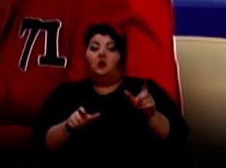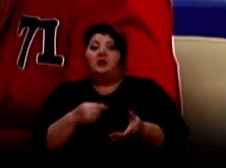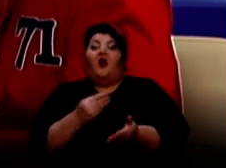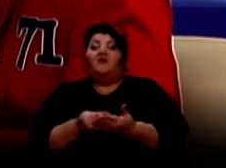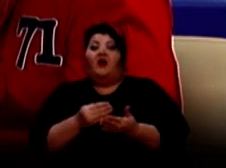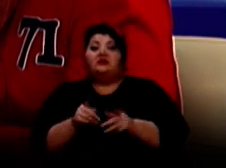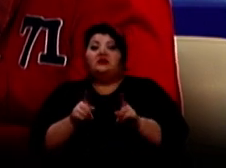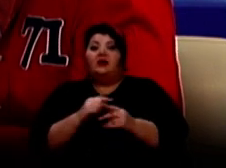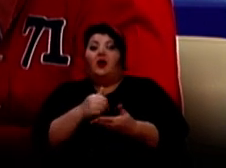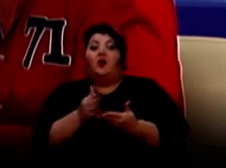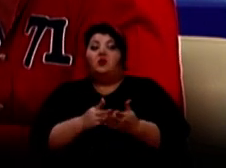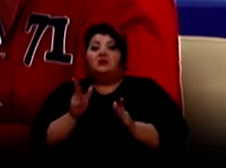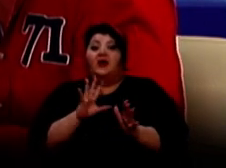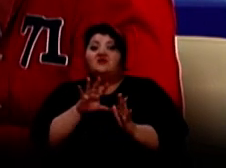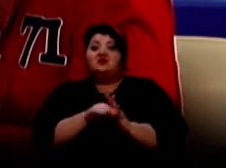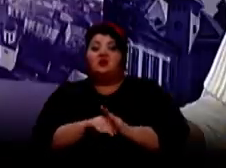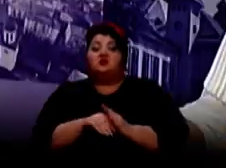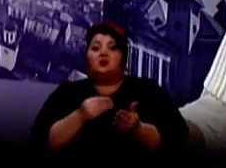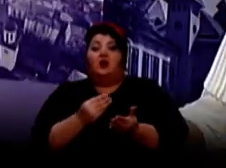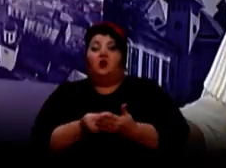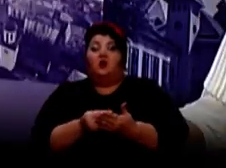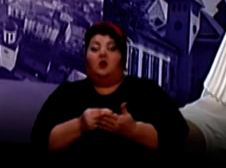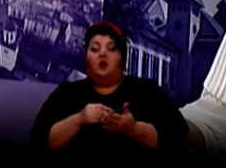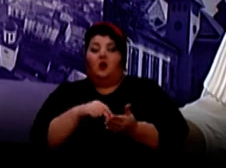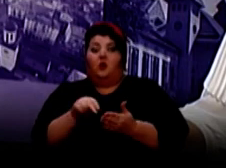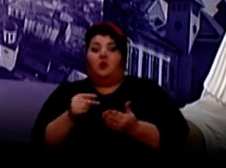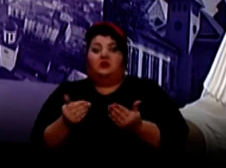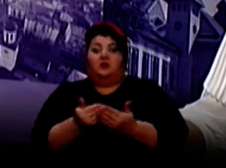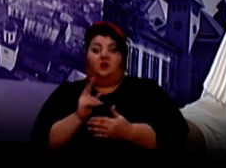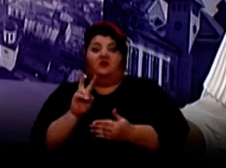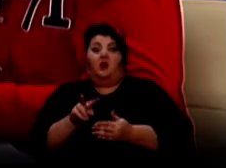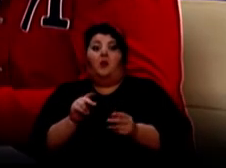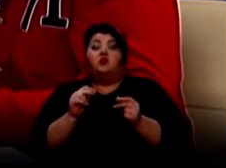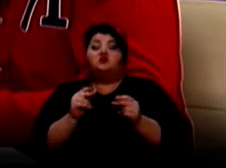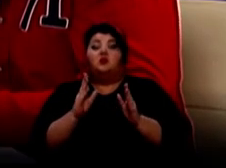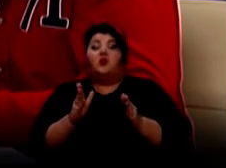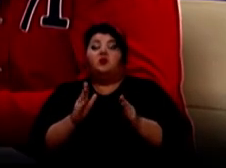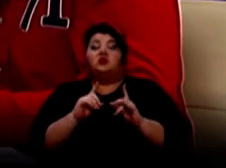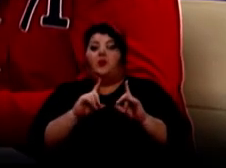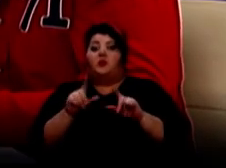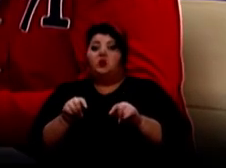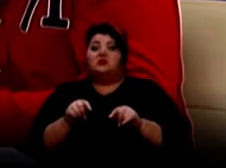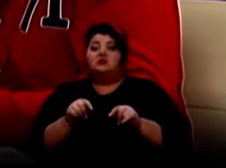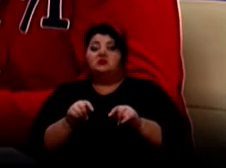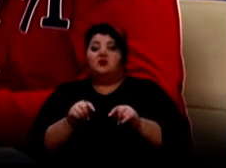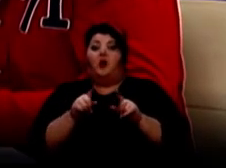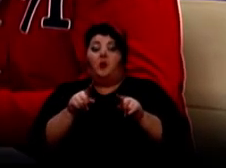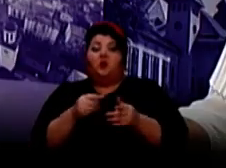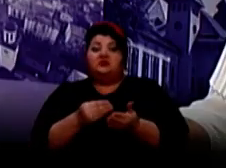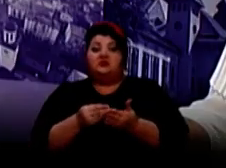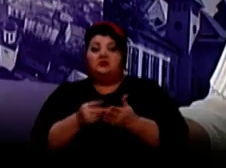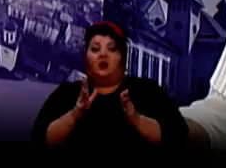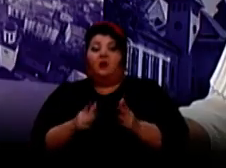цих послуг, які ви заложите і купите ці нові тролейбуси? По чому буде проїзд, заложений в договорі з ЄБРР? Проїзд буде по тій ціні, яка